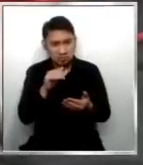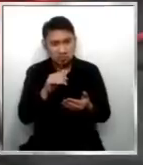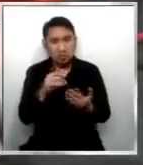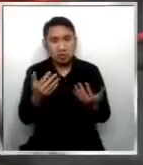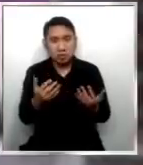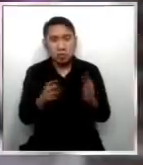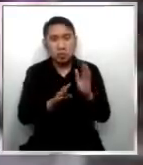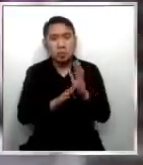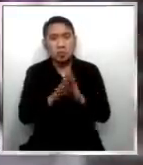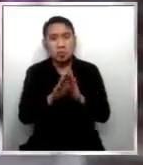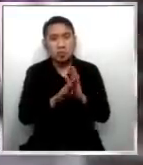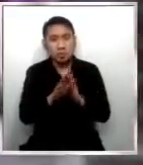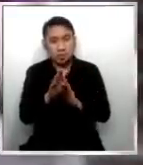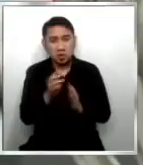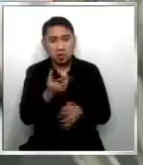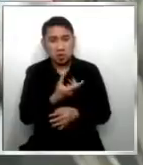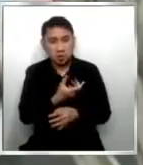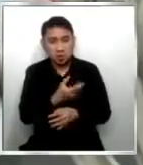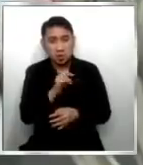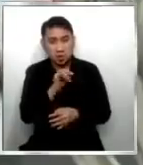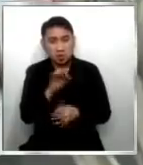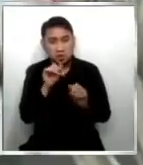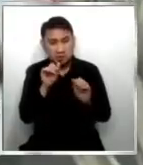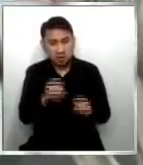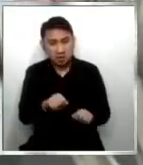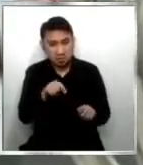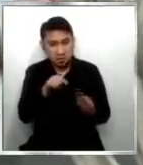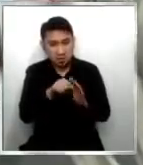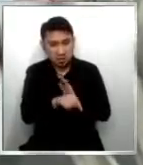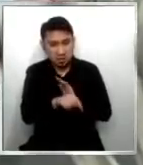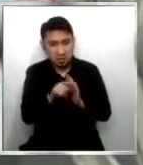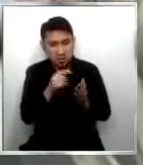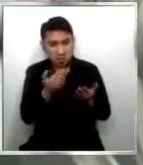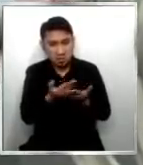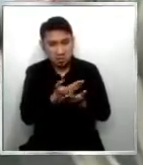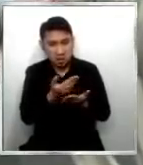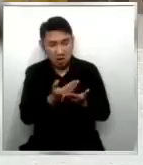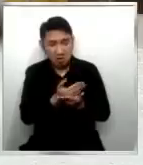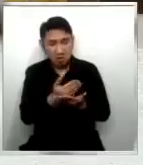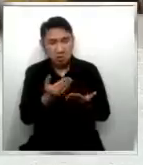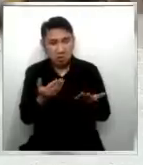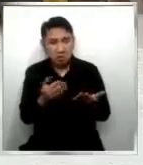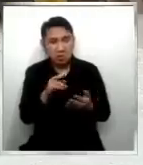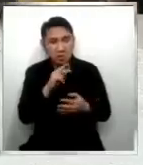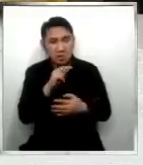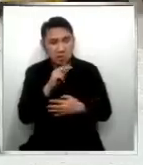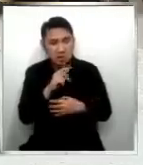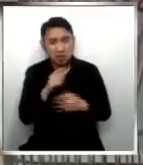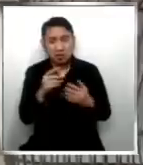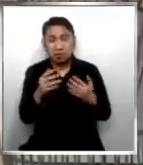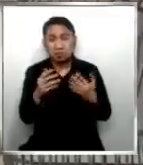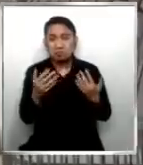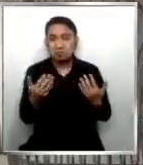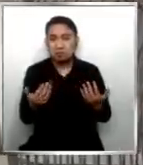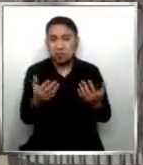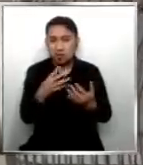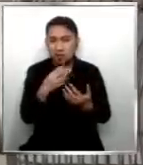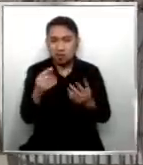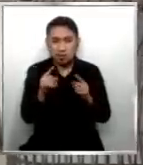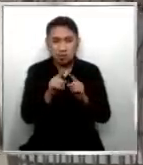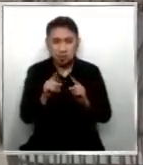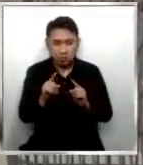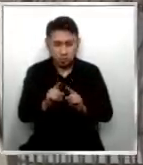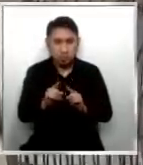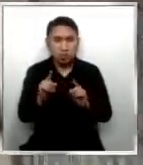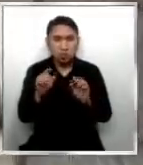na vaccine ang kanilang target na SARS-CoV-2 virus. At kung sapol rin ng iba't ibang testing kits ang virus